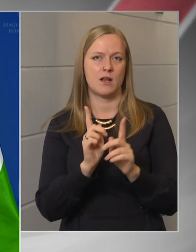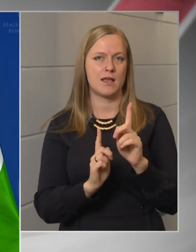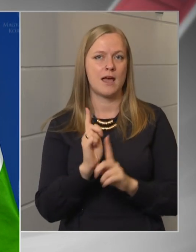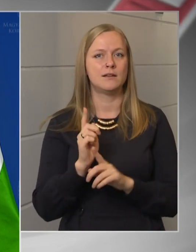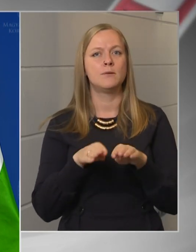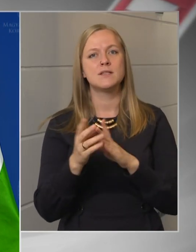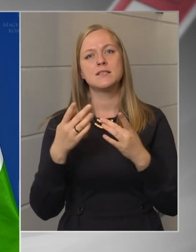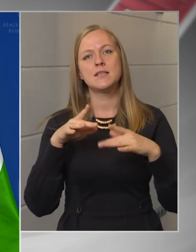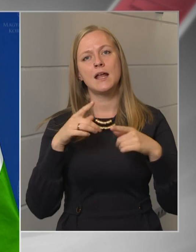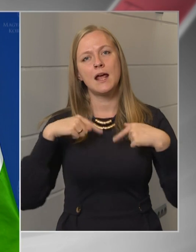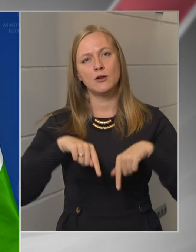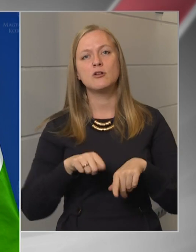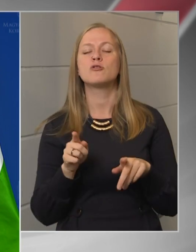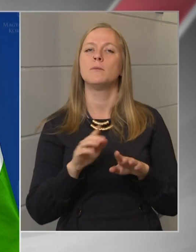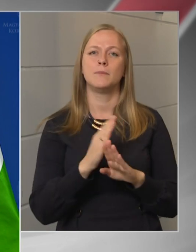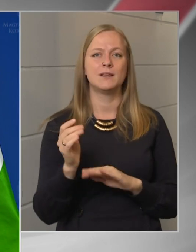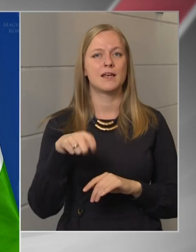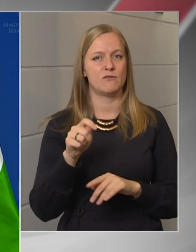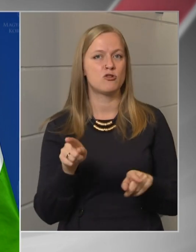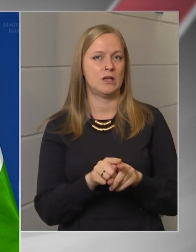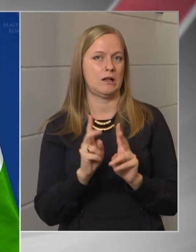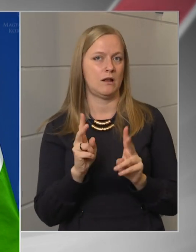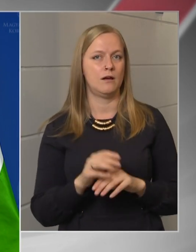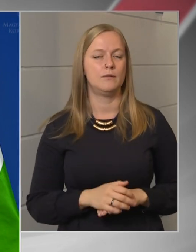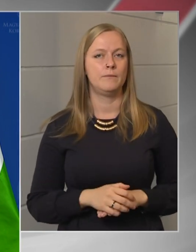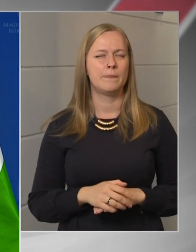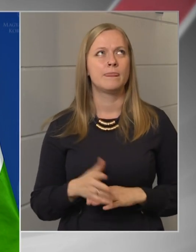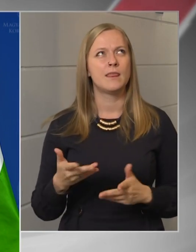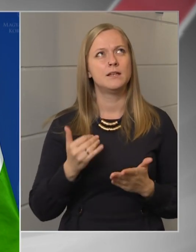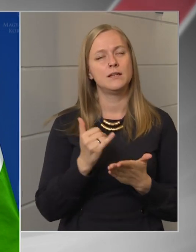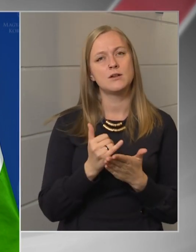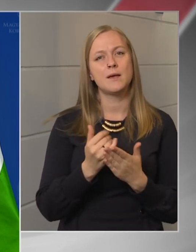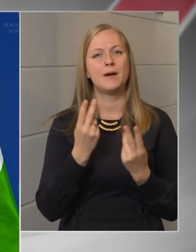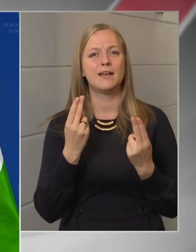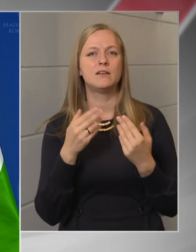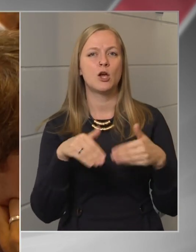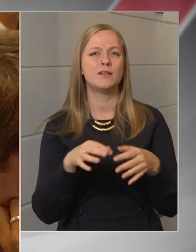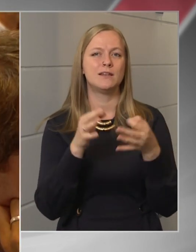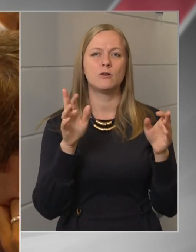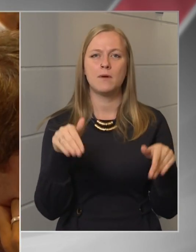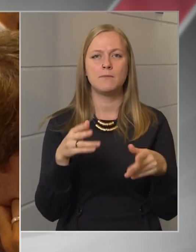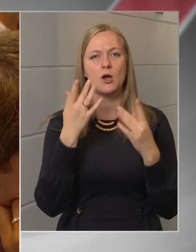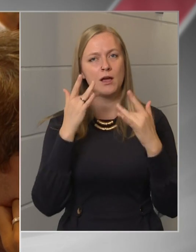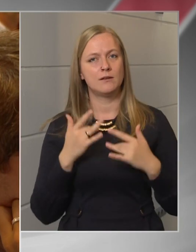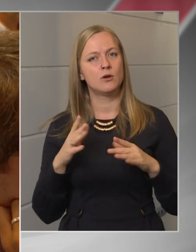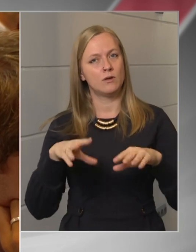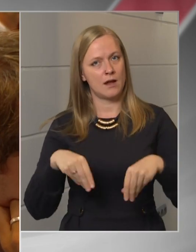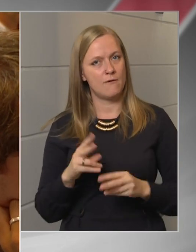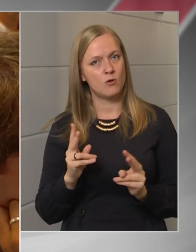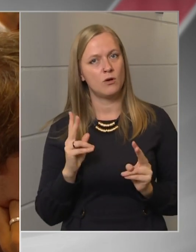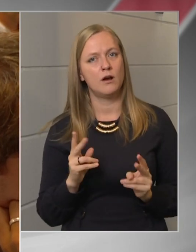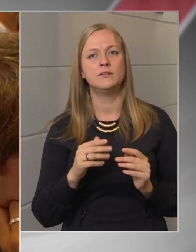miniszterelnök, és valamennyi képviselő ennek megfelelően járhat-e. Tehát igazából értékhatár nélkül bármilyen ajándékot elfogadhat